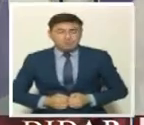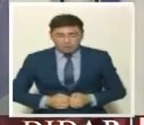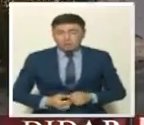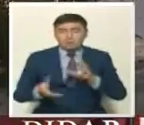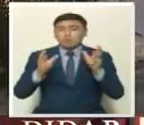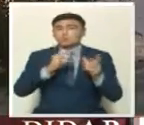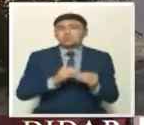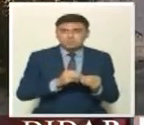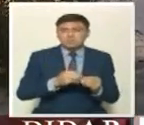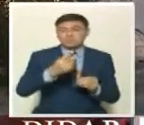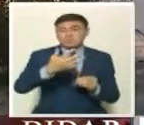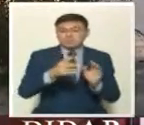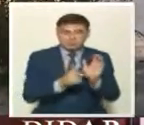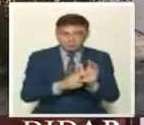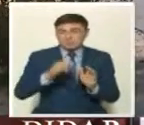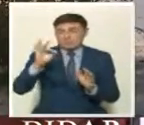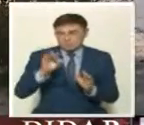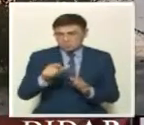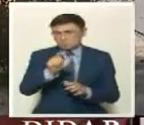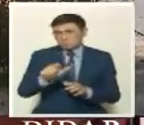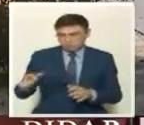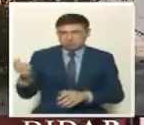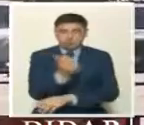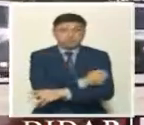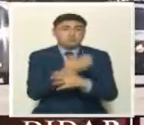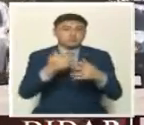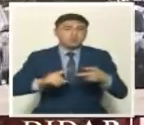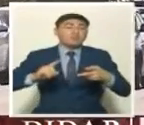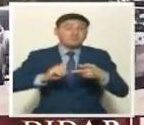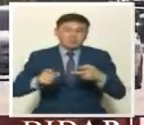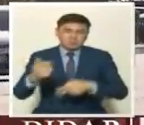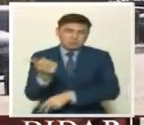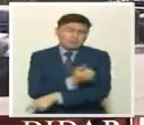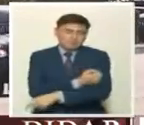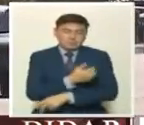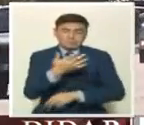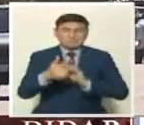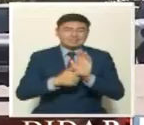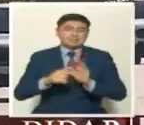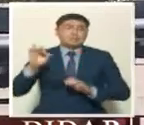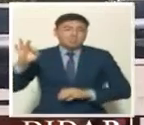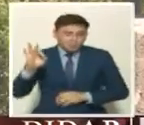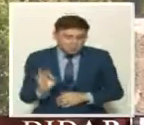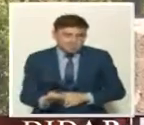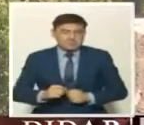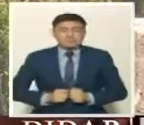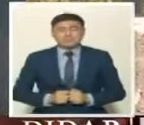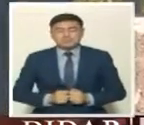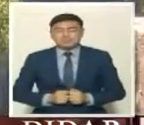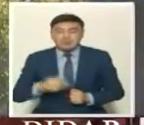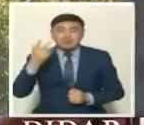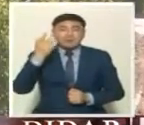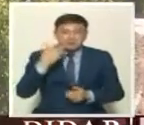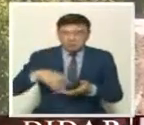компонентом вакцины охвачено 58% населения. Вторую дозу препарата получили 57% жителей области.